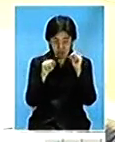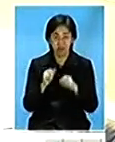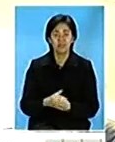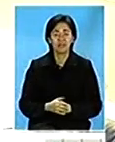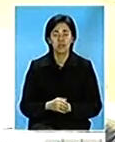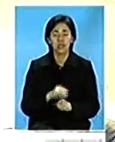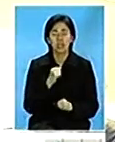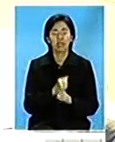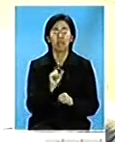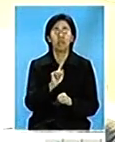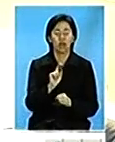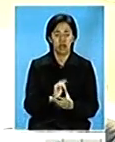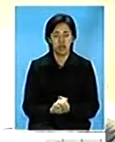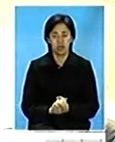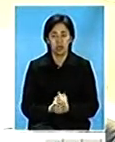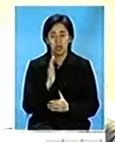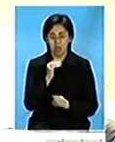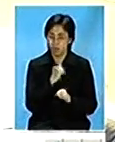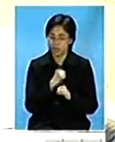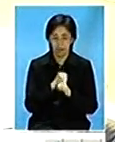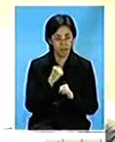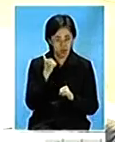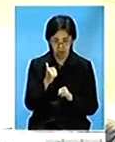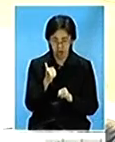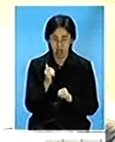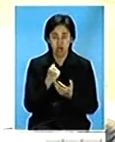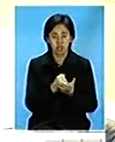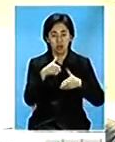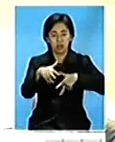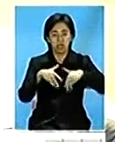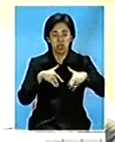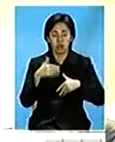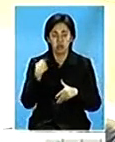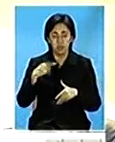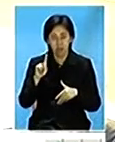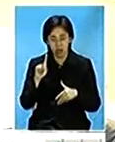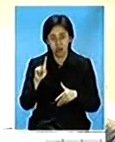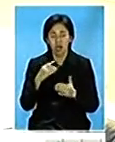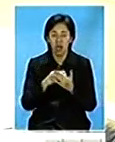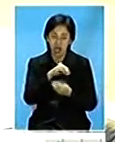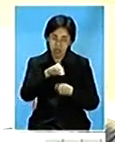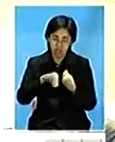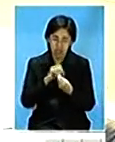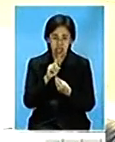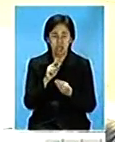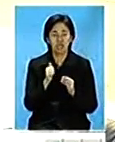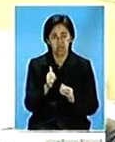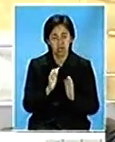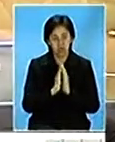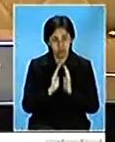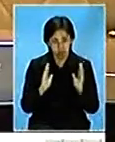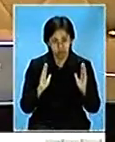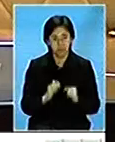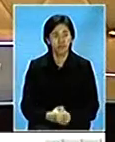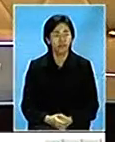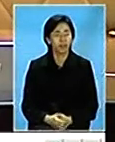ท่านจะทำอย่างไรจะให้ได้งานที่สำเร็จเพื่อประชาชนได้รับประโยชน์และเศรษฐกิจชาติได้กลับคืนมาครับขอบคุณครับ